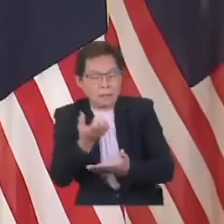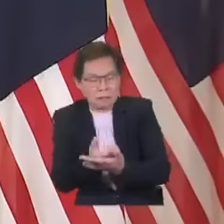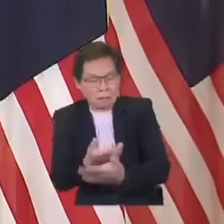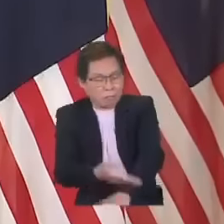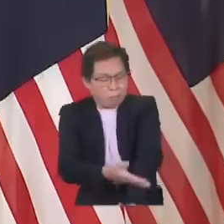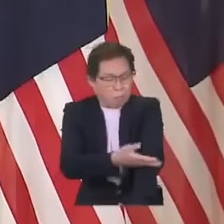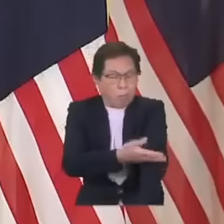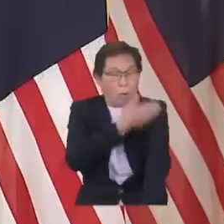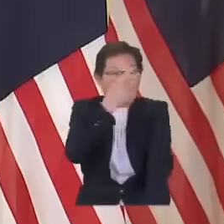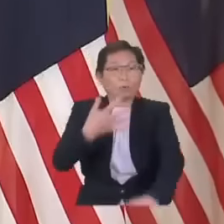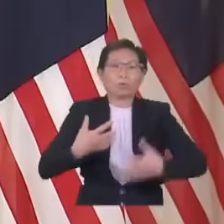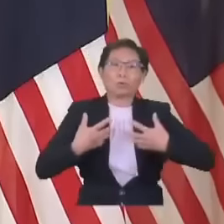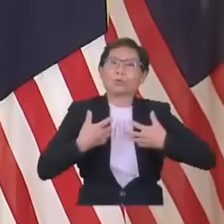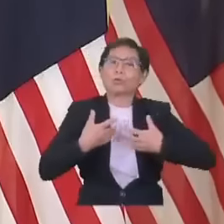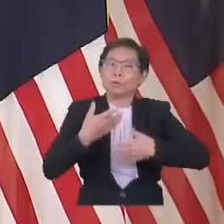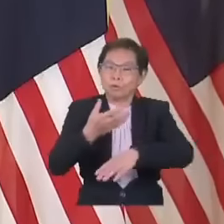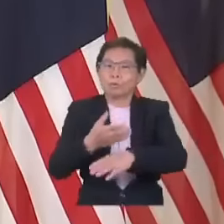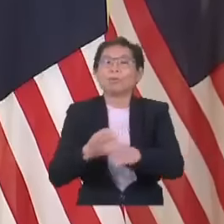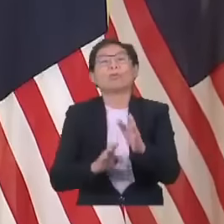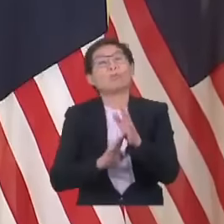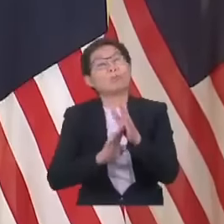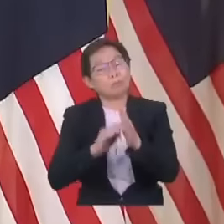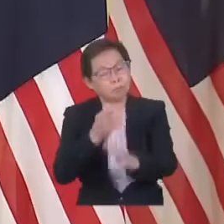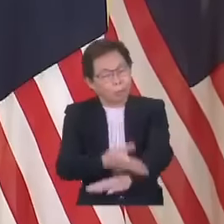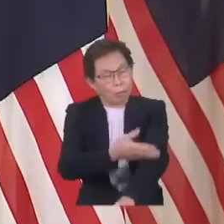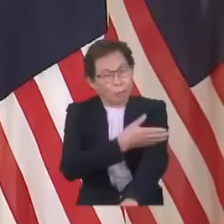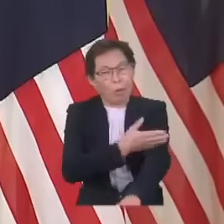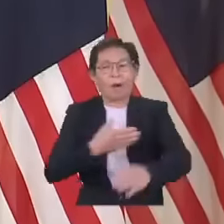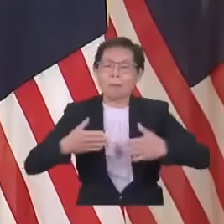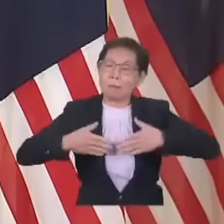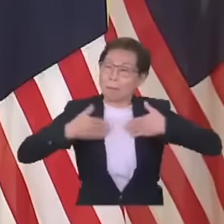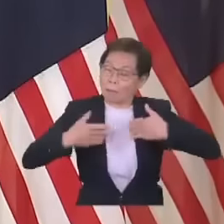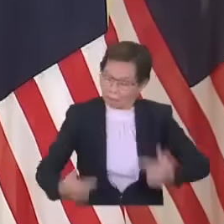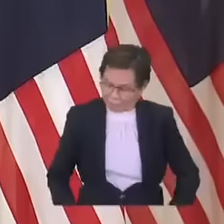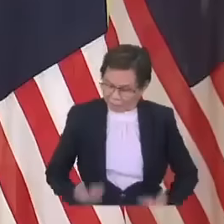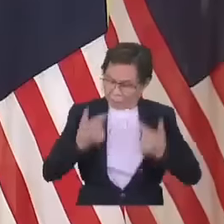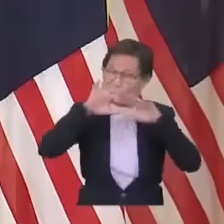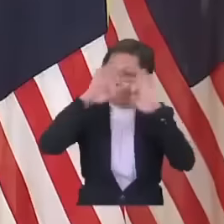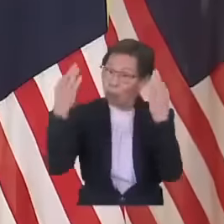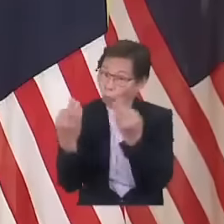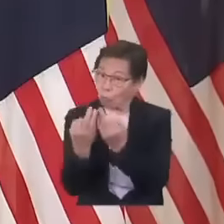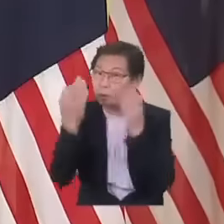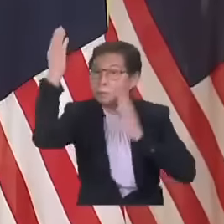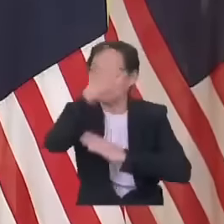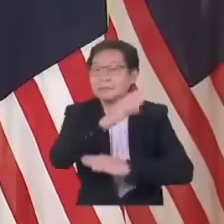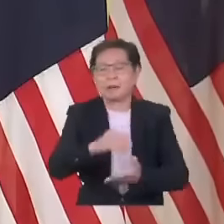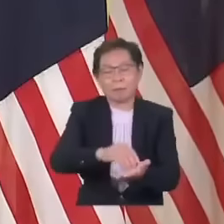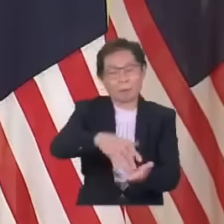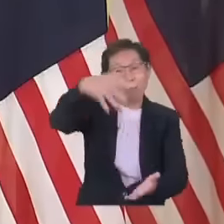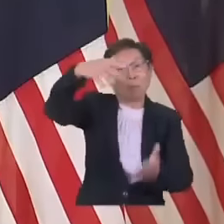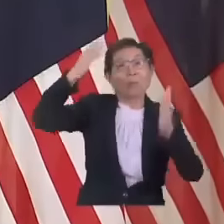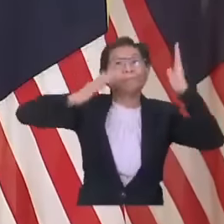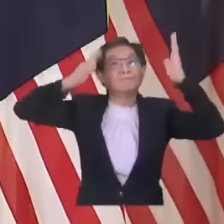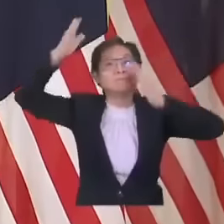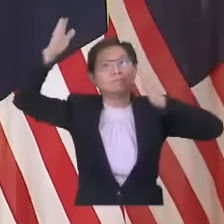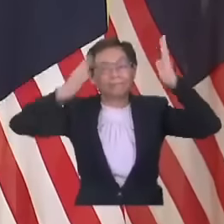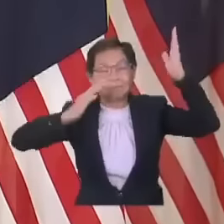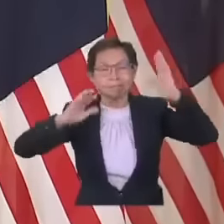demi memulihkan kesejahteraan hidup keluarga Malaysia dan kemakmuran negara